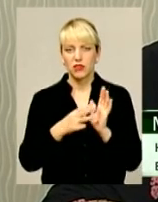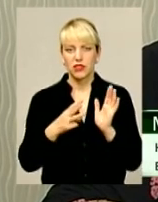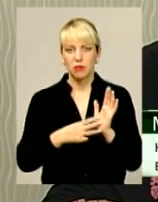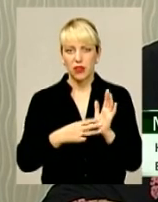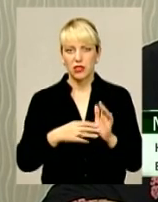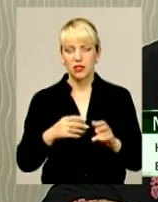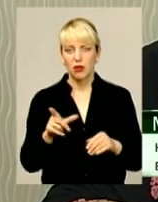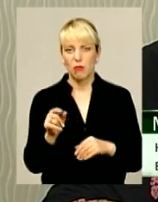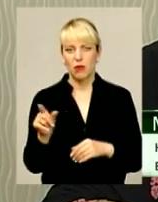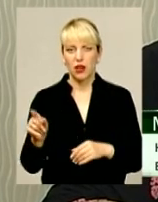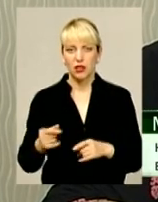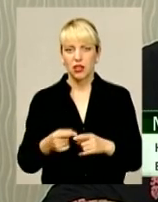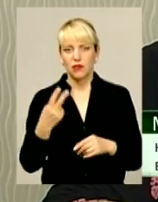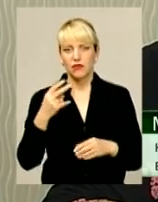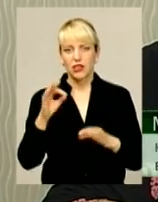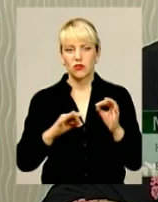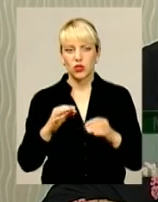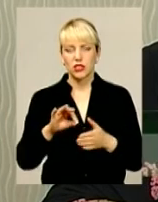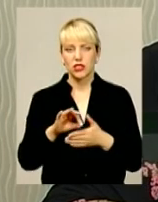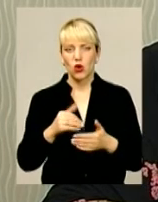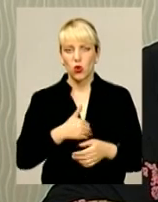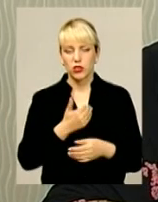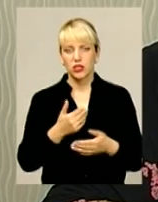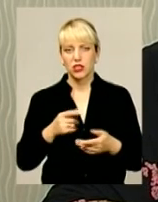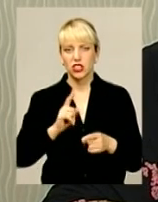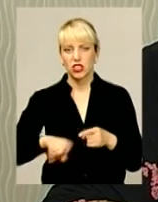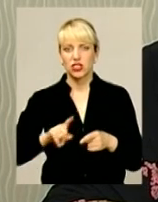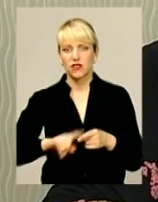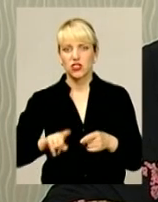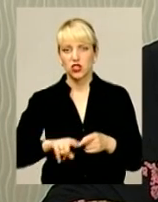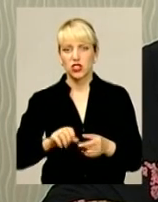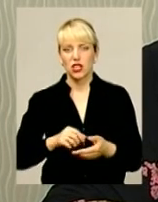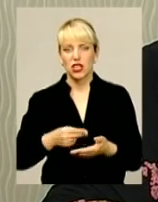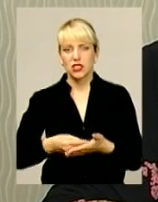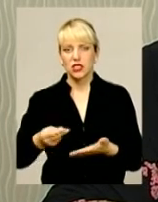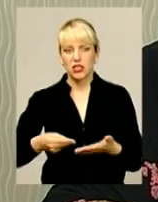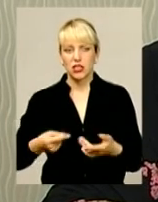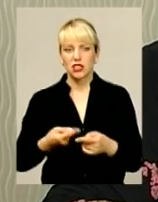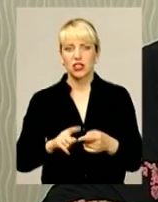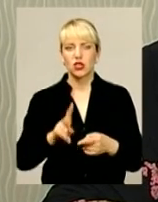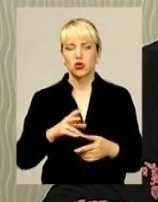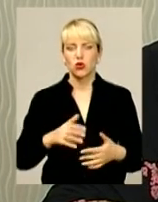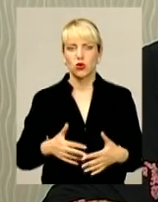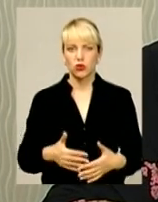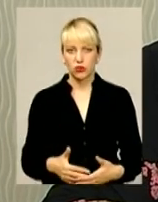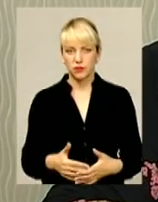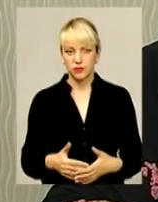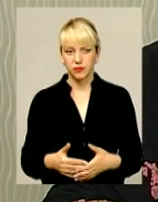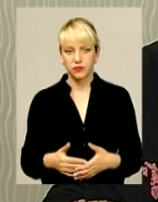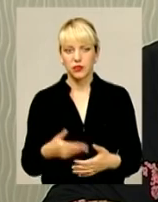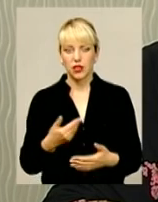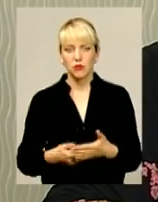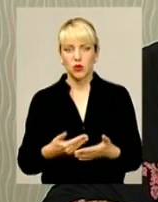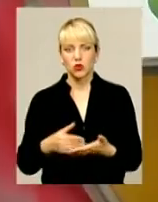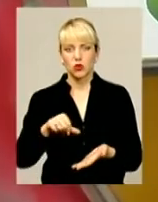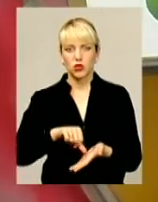З них приблизно 20% хотіли зареєструвати шлюб швидше. Зокрема, це ті, що очікують дитину, наприклад,